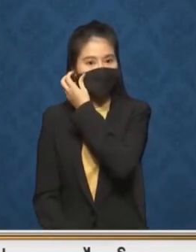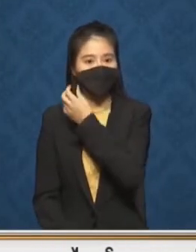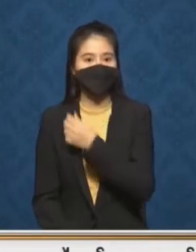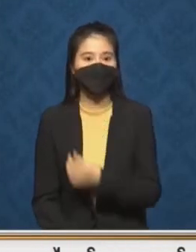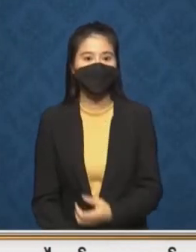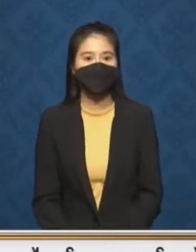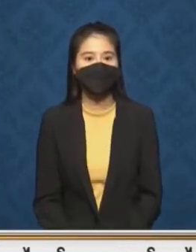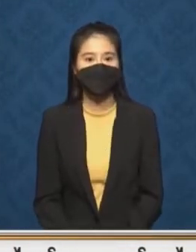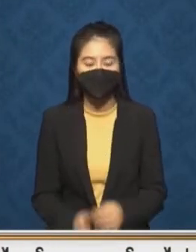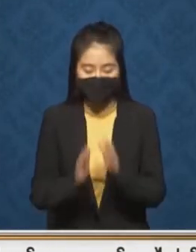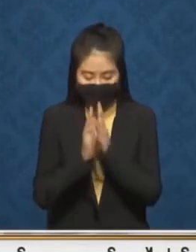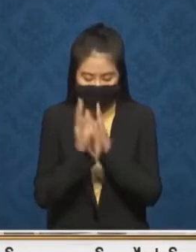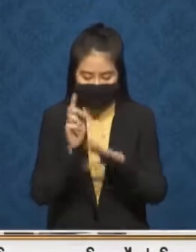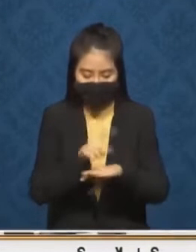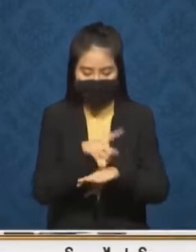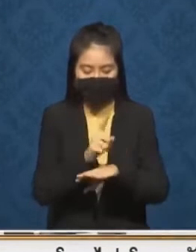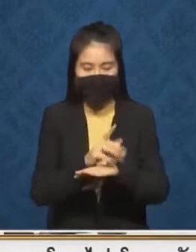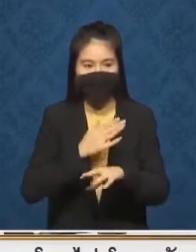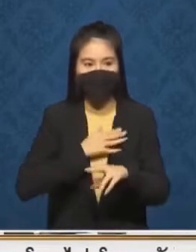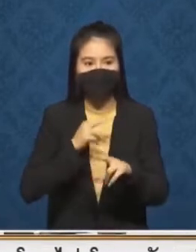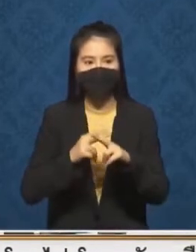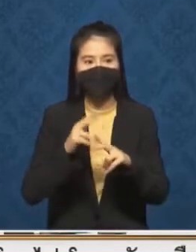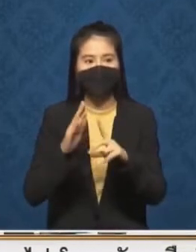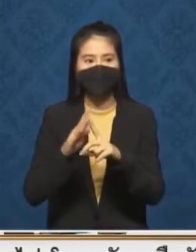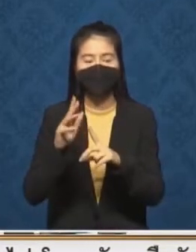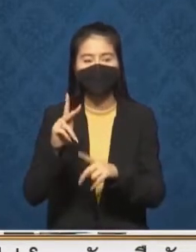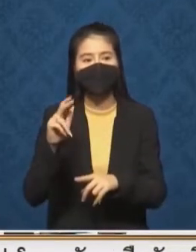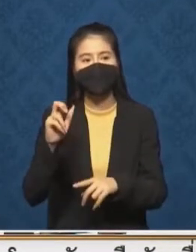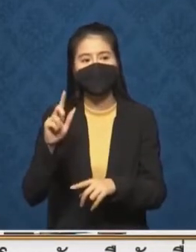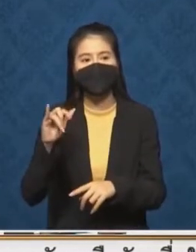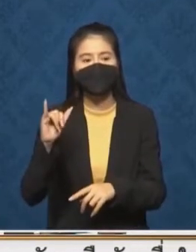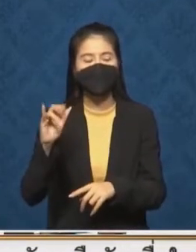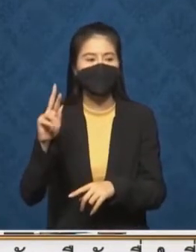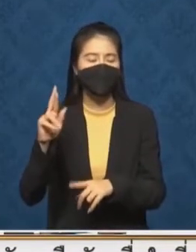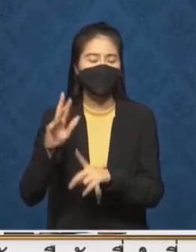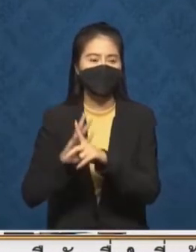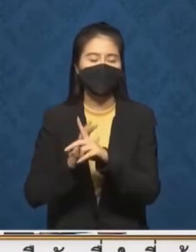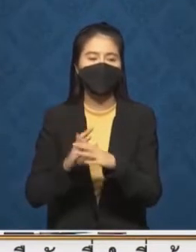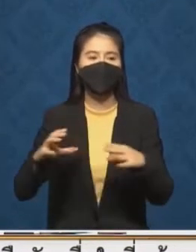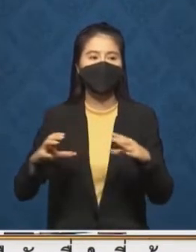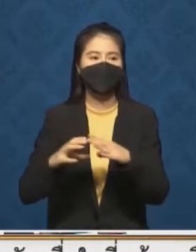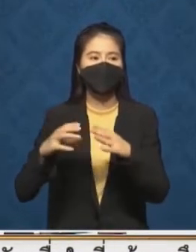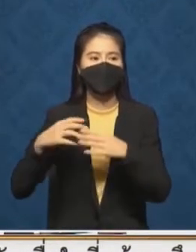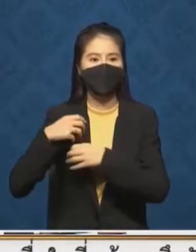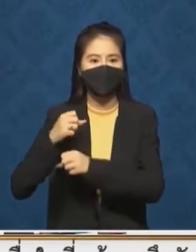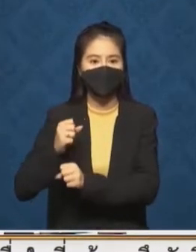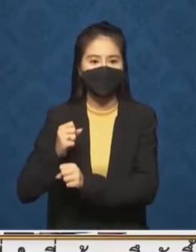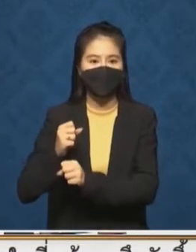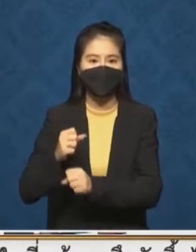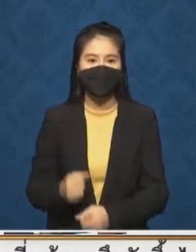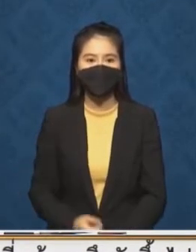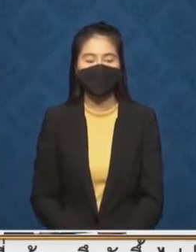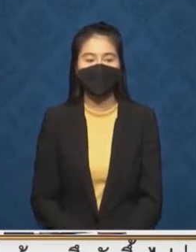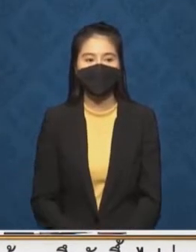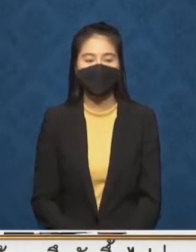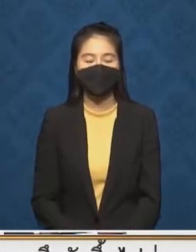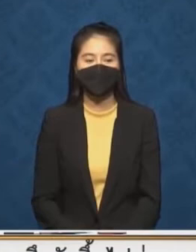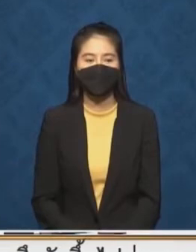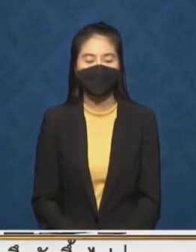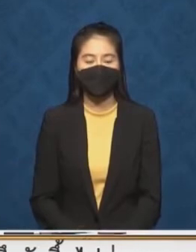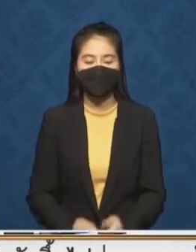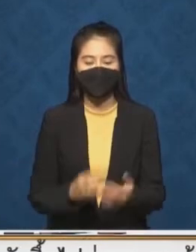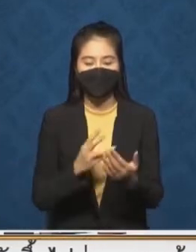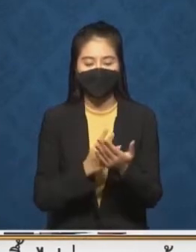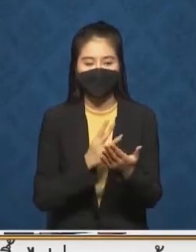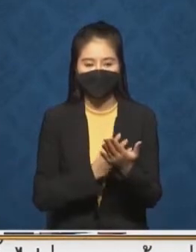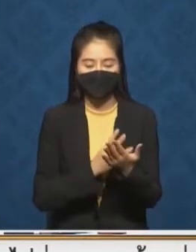ออเรีนทานประทานสภาษที่ขอรกผมักเกีนสิทธอมอนสอสบัชีไ่ชื่อ พกประชาทปัสก็ขอร่มอัพริปรายใน